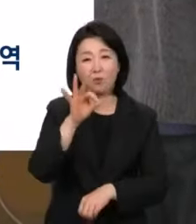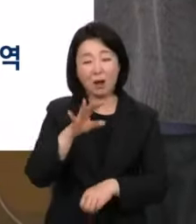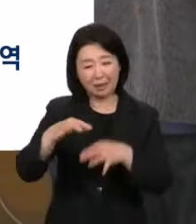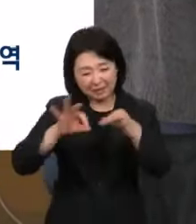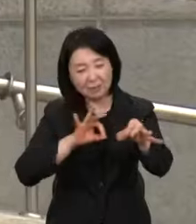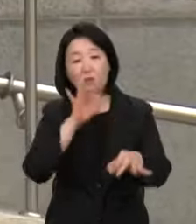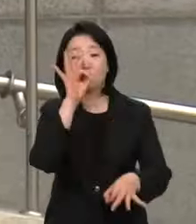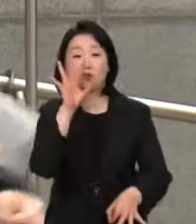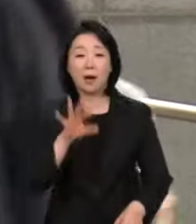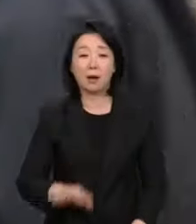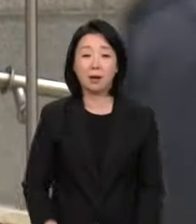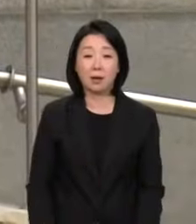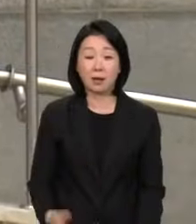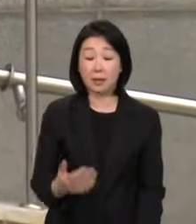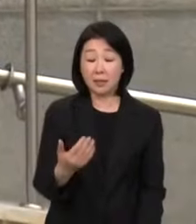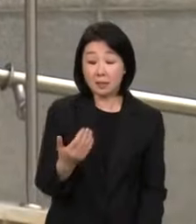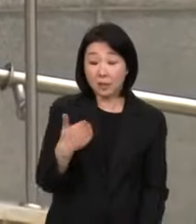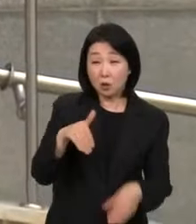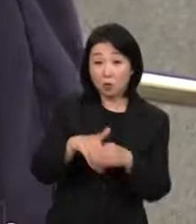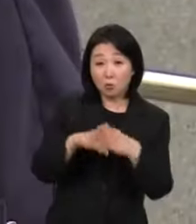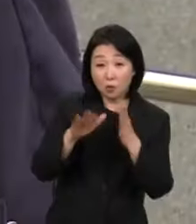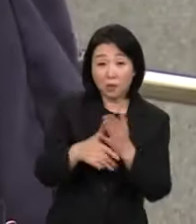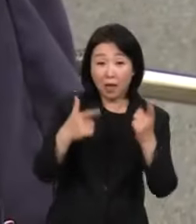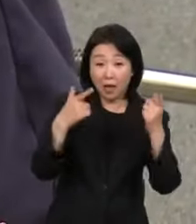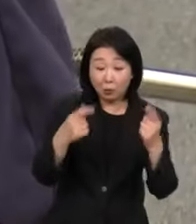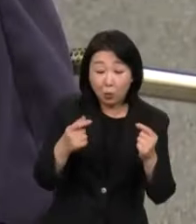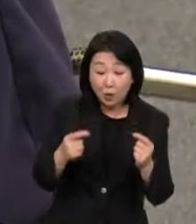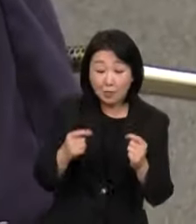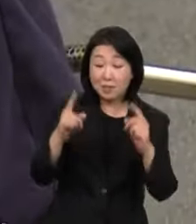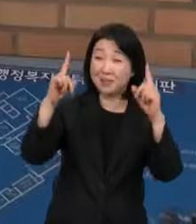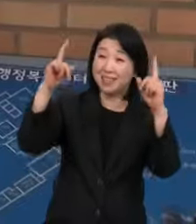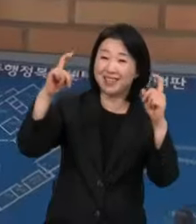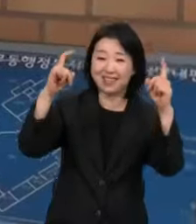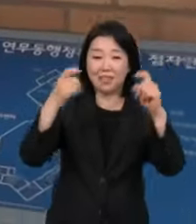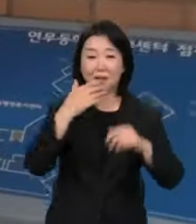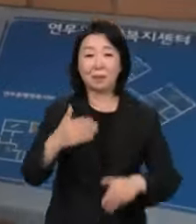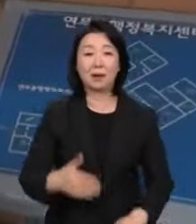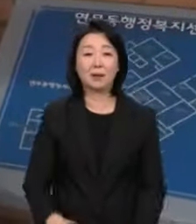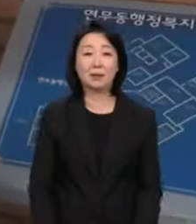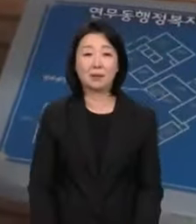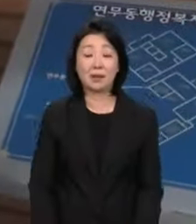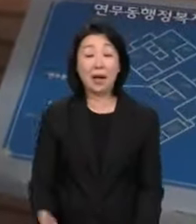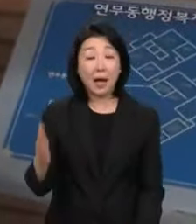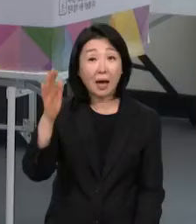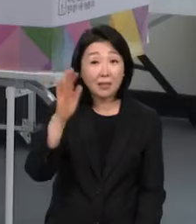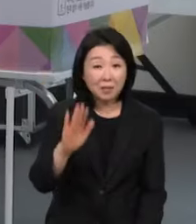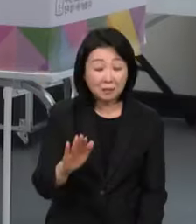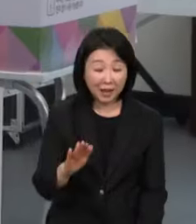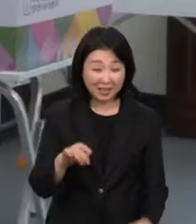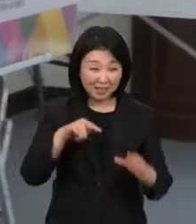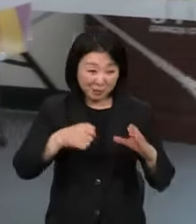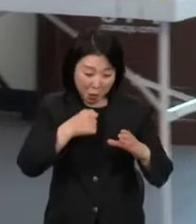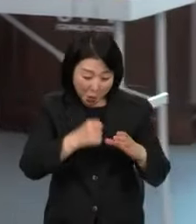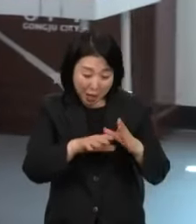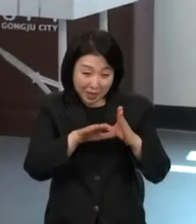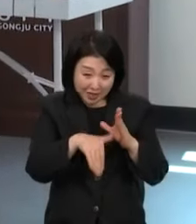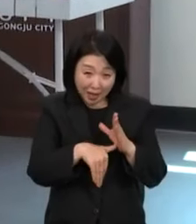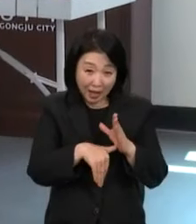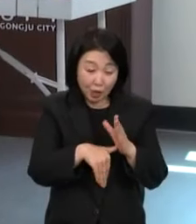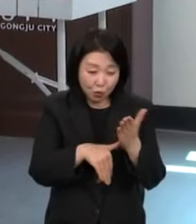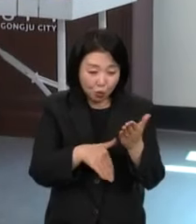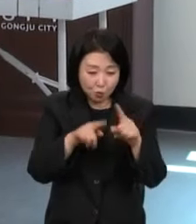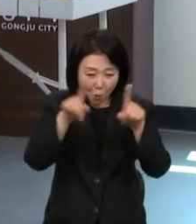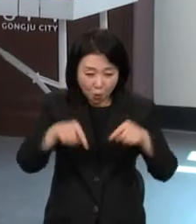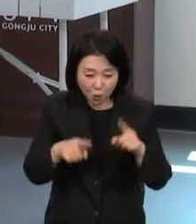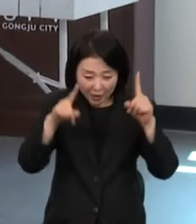됩니다. 사전투표 때와 마찬가지로 다양한 투표 인증샷도 가능합니다. 다만 기표소 안이나 투표용지를 촬영하는